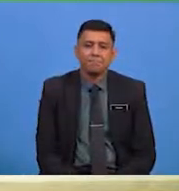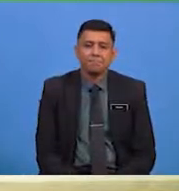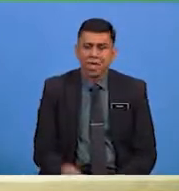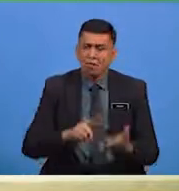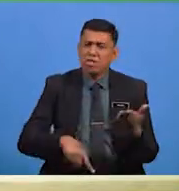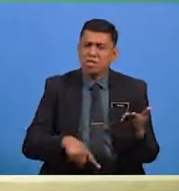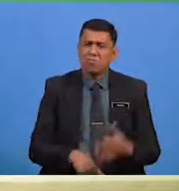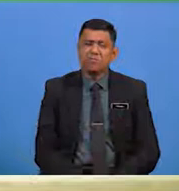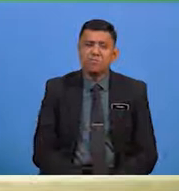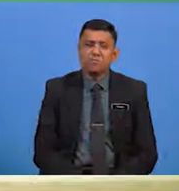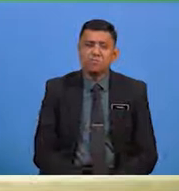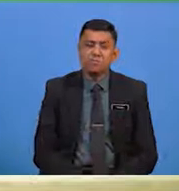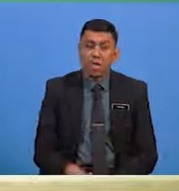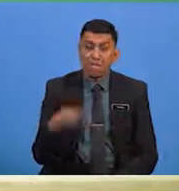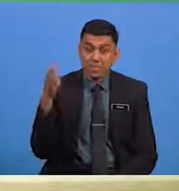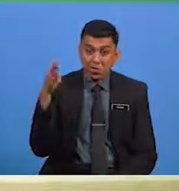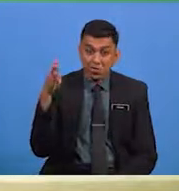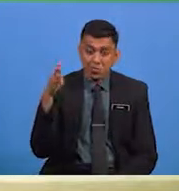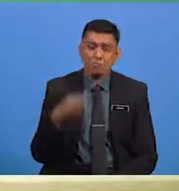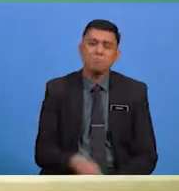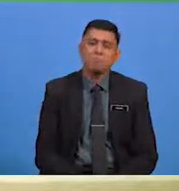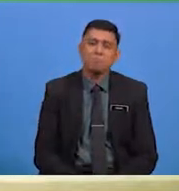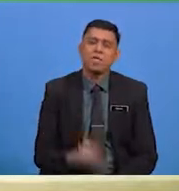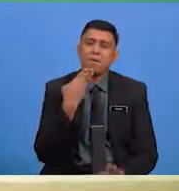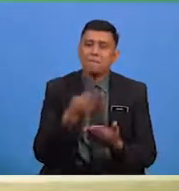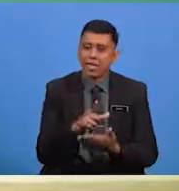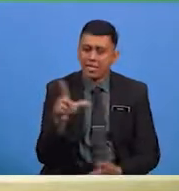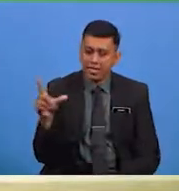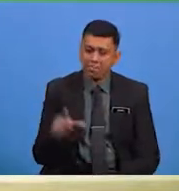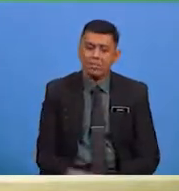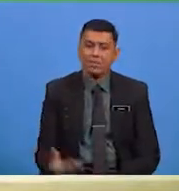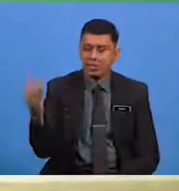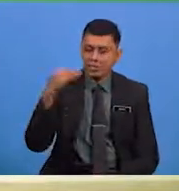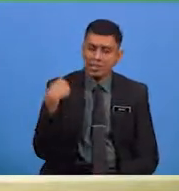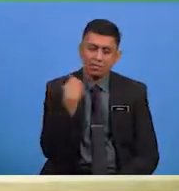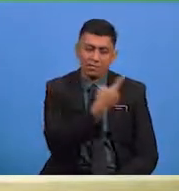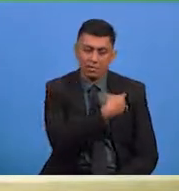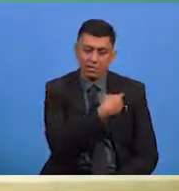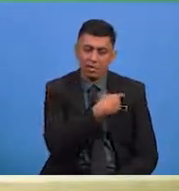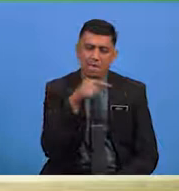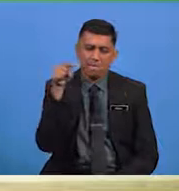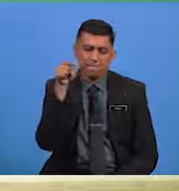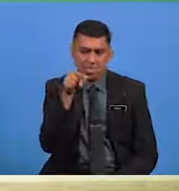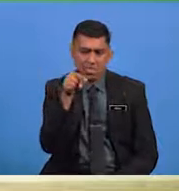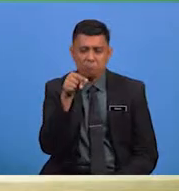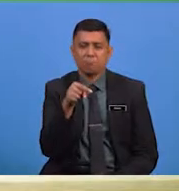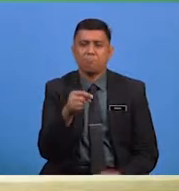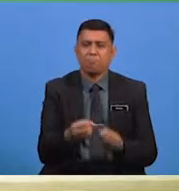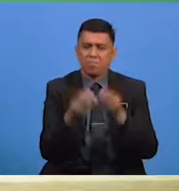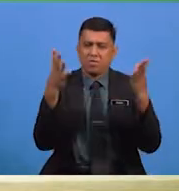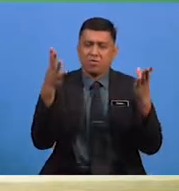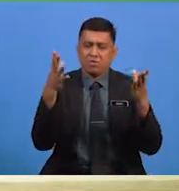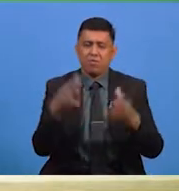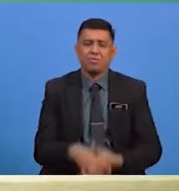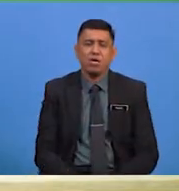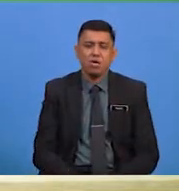Apa? Biru? Baiklah, mari kita pecahkan dahulu balon